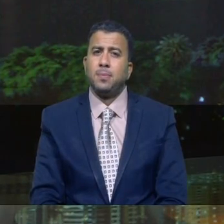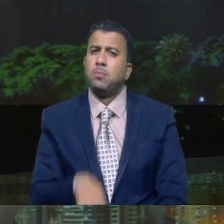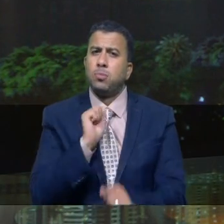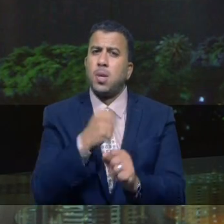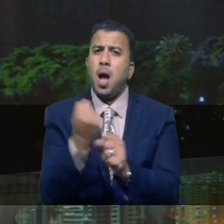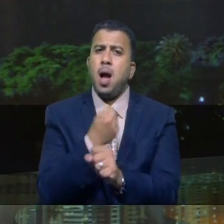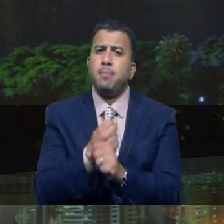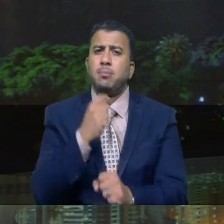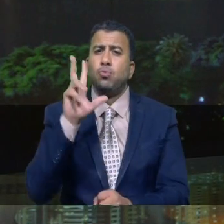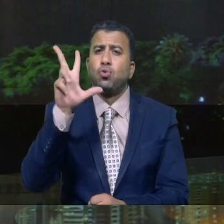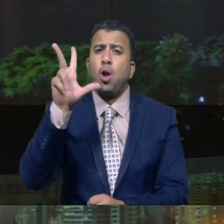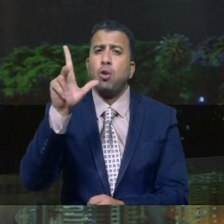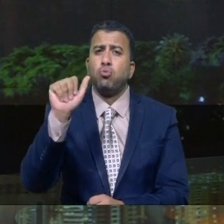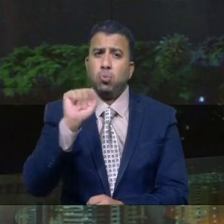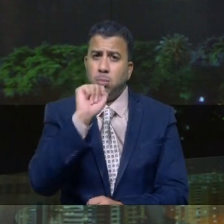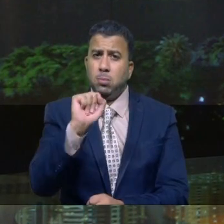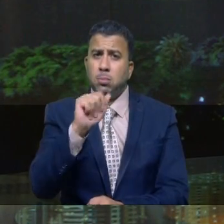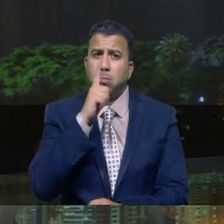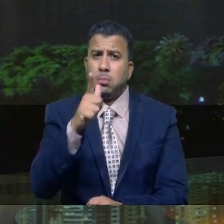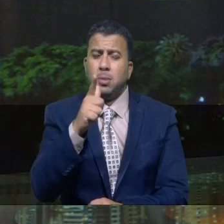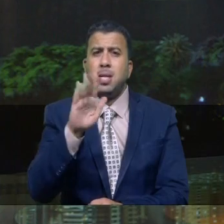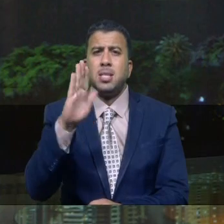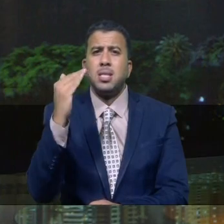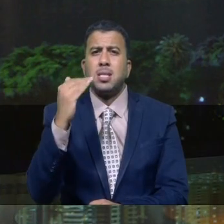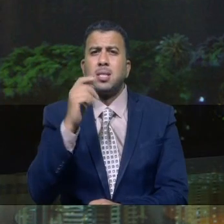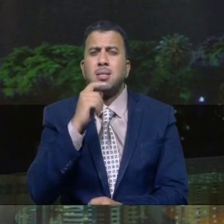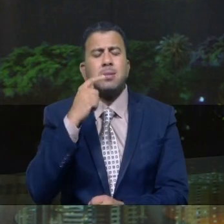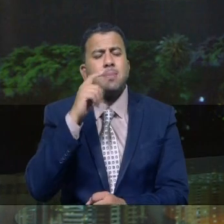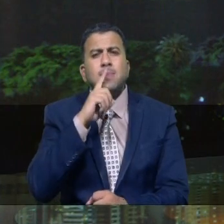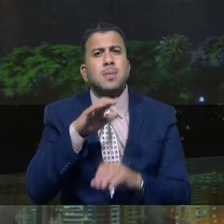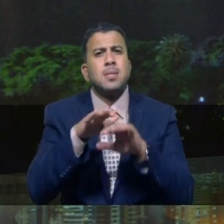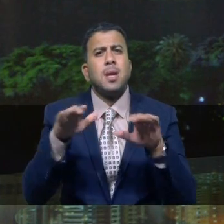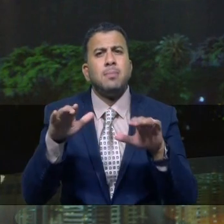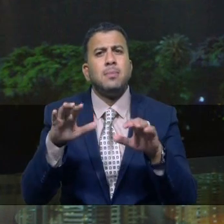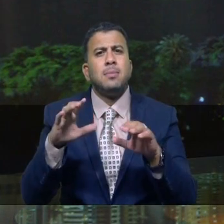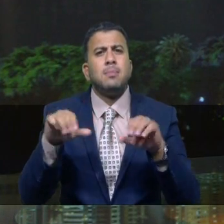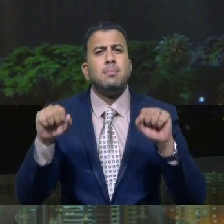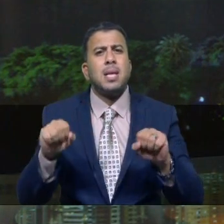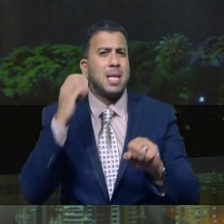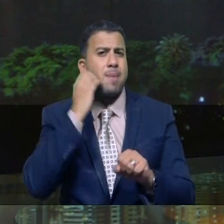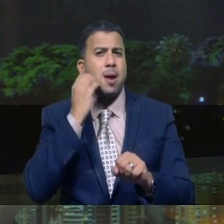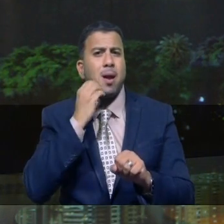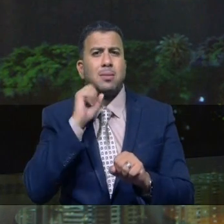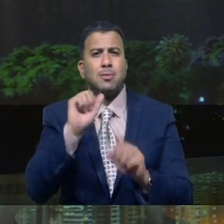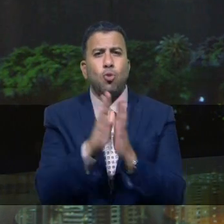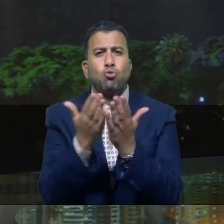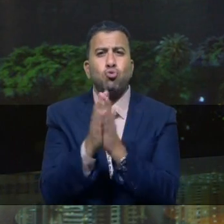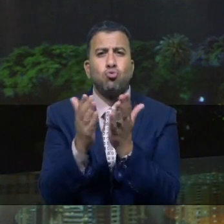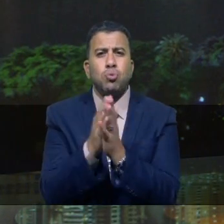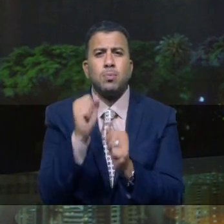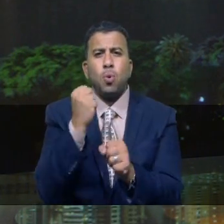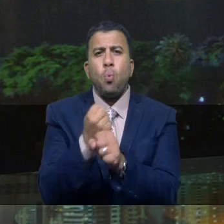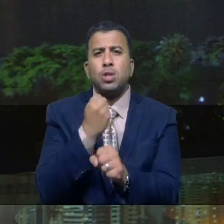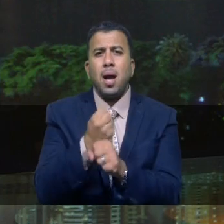ضمن ورشة عمل على مدار 3 أيام لإبراز سحر الصمت وجاذبيته، المجلس الإماراتي لكتب